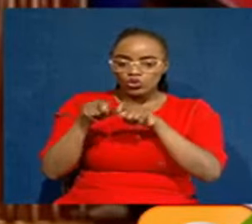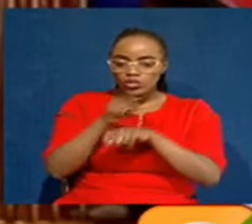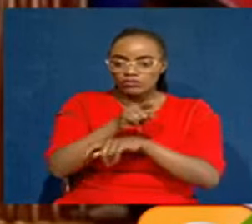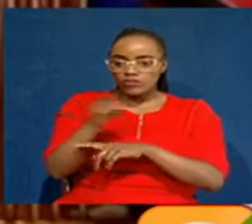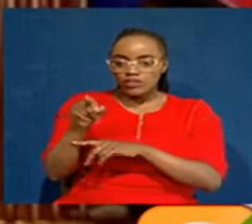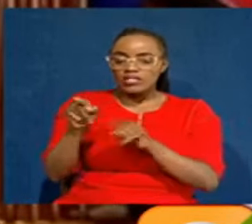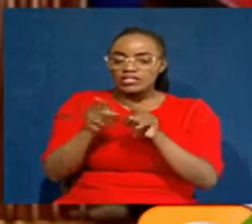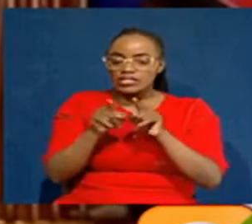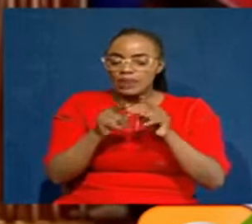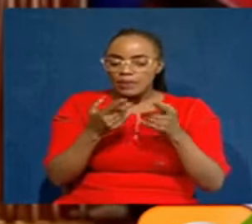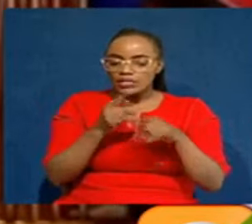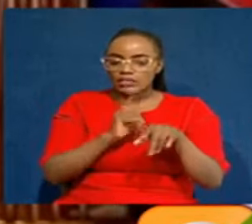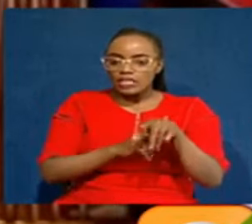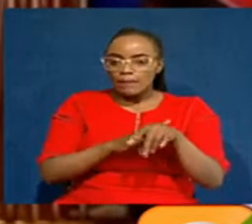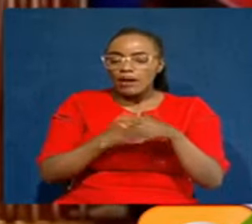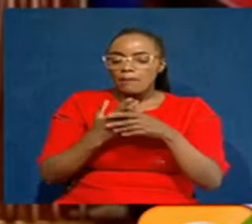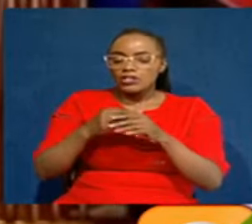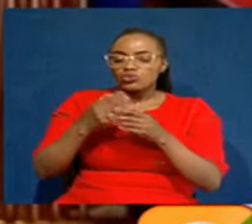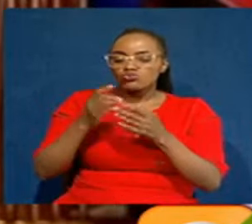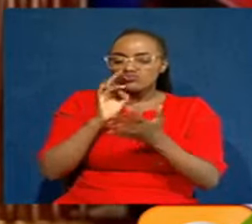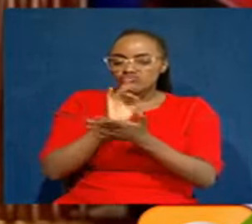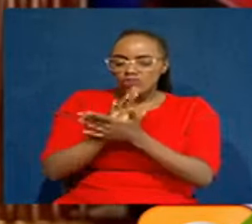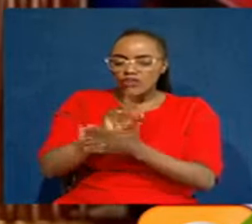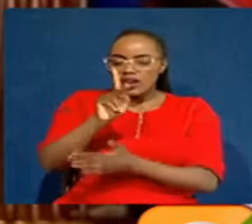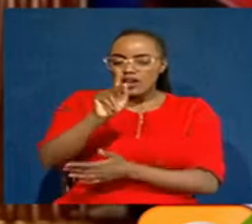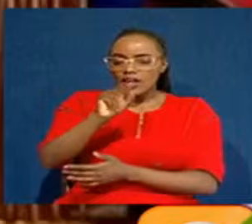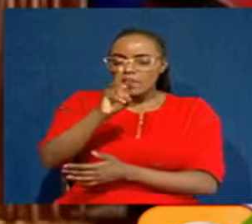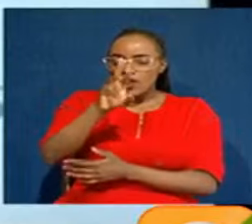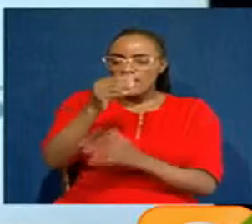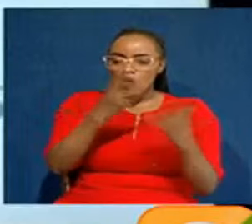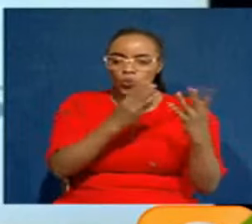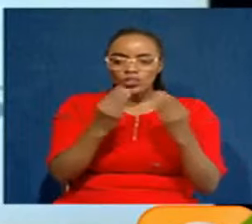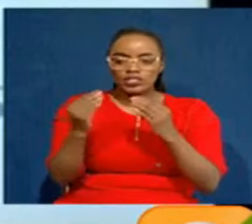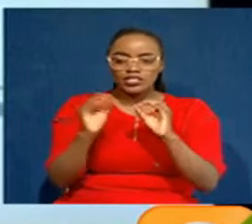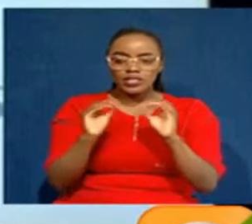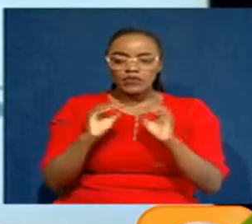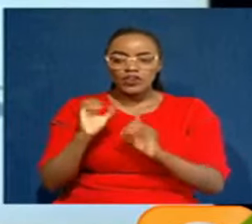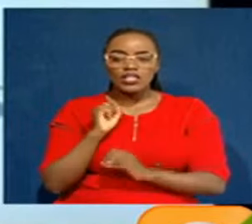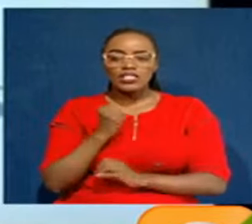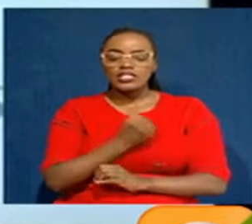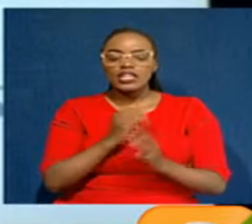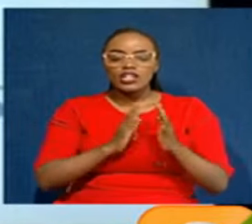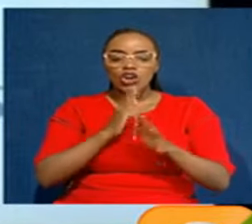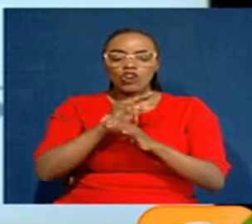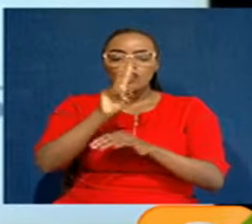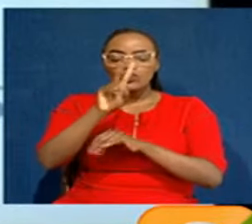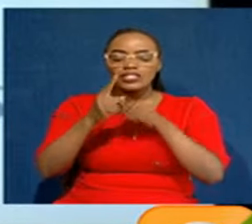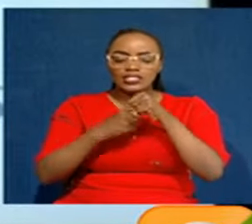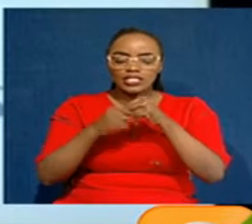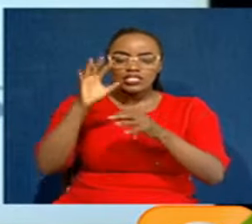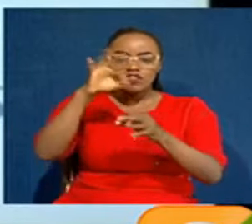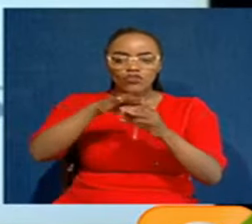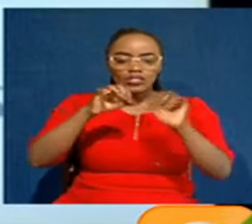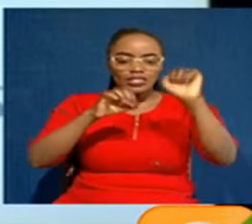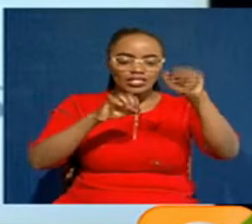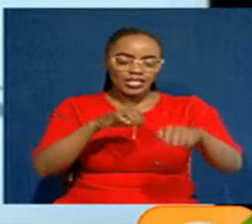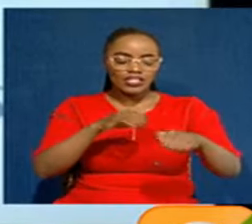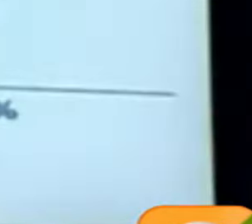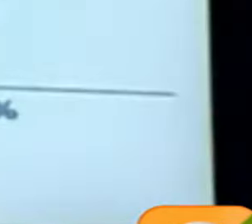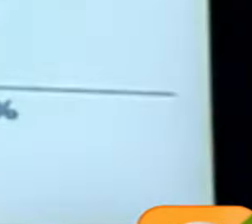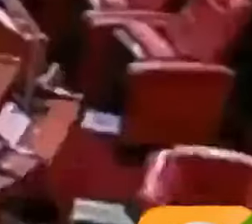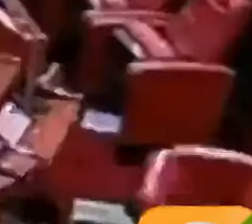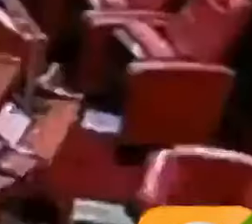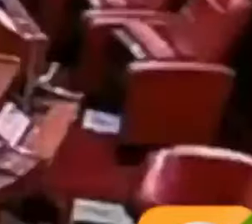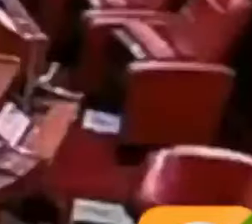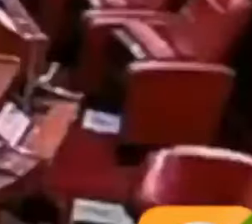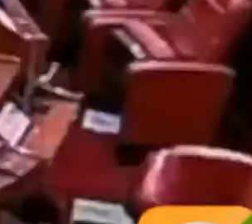Hata hivyo, shughuli ya kumzimia taa Mwangaza haikuwa rahisi, maseneta zaidi ya 26 wakipiga kura ya ndio kwa tuhuma zote